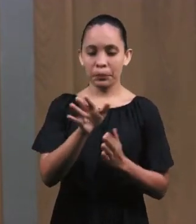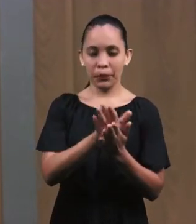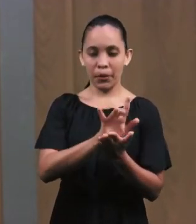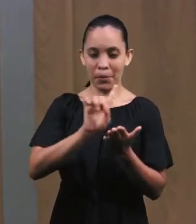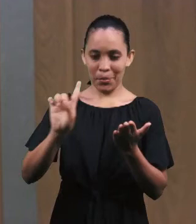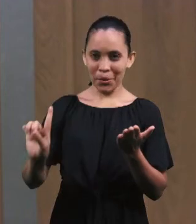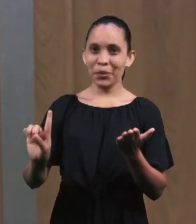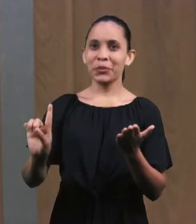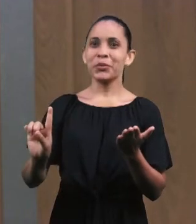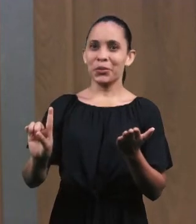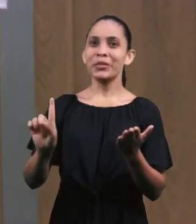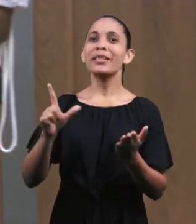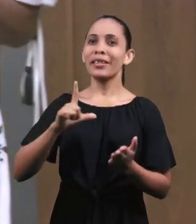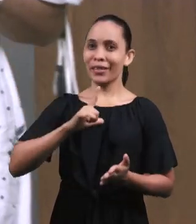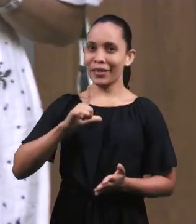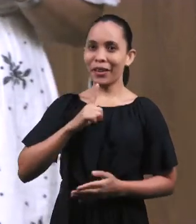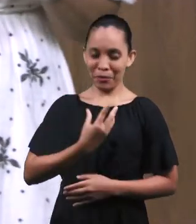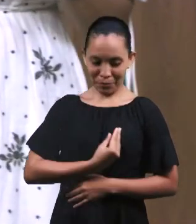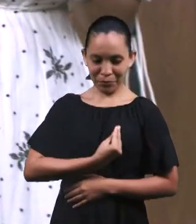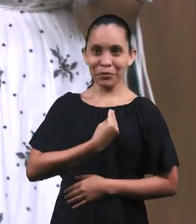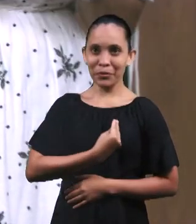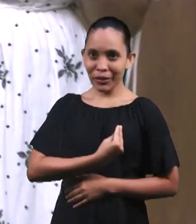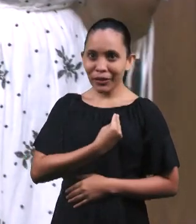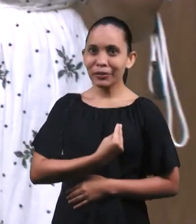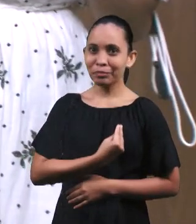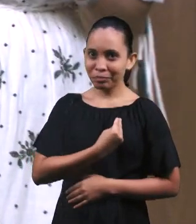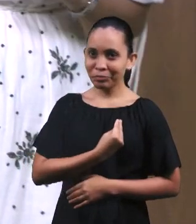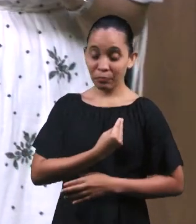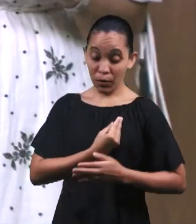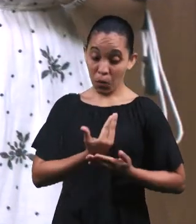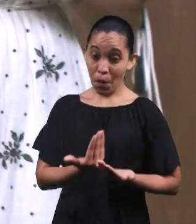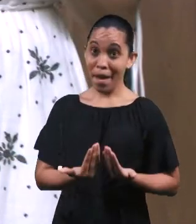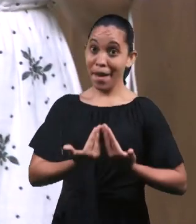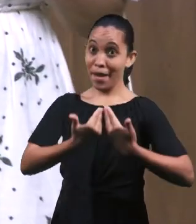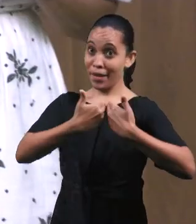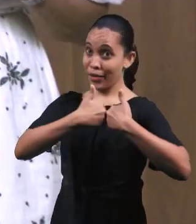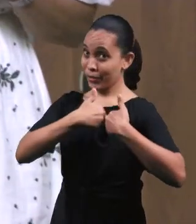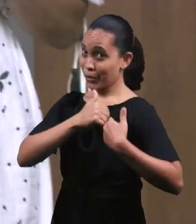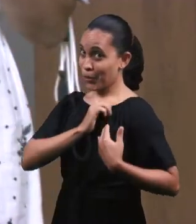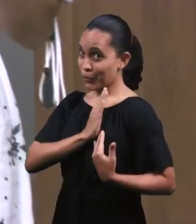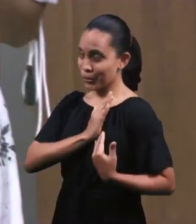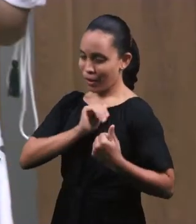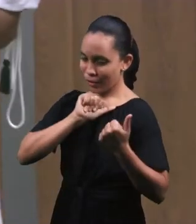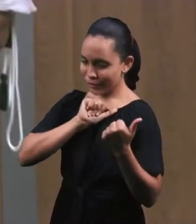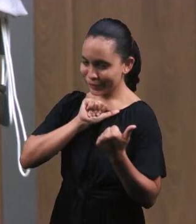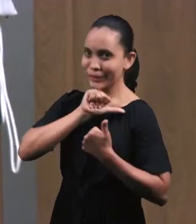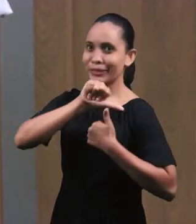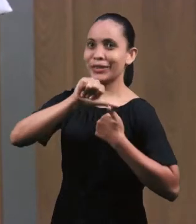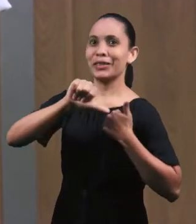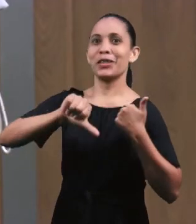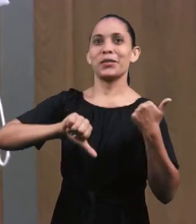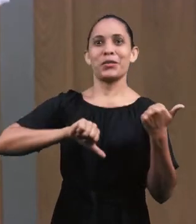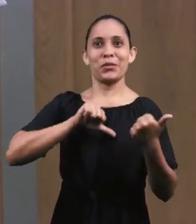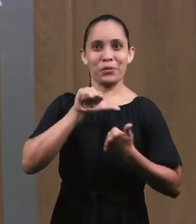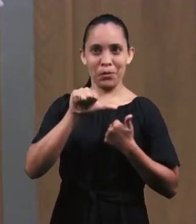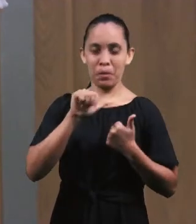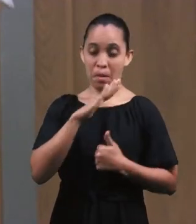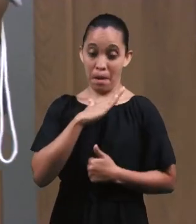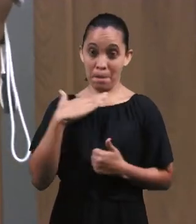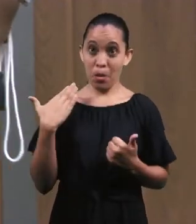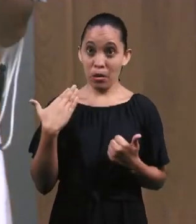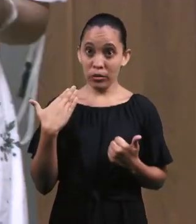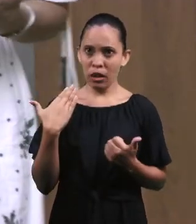de Jésus est vivante. Quand la parole de Jésus entre dans la vie de l'homme, elle transforme la mort en vie.